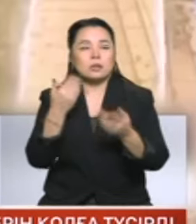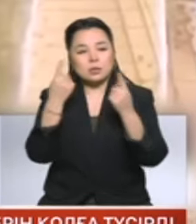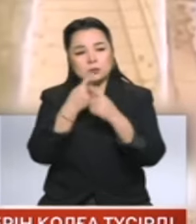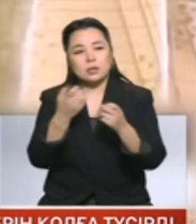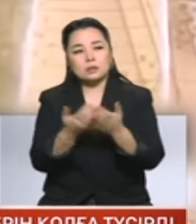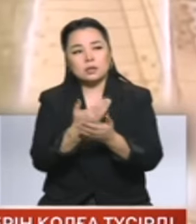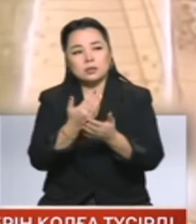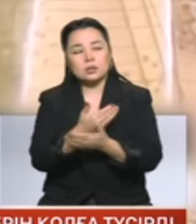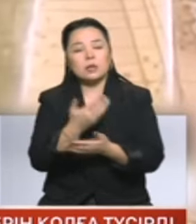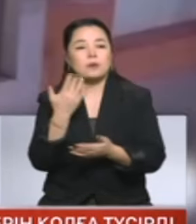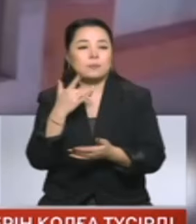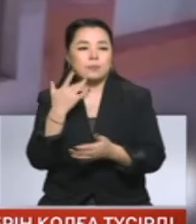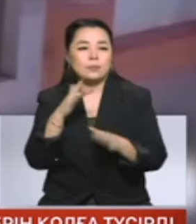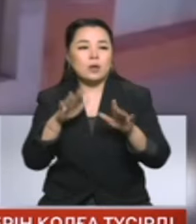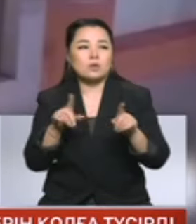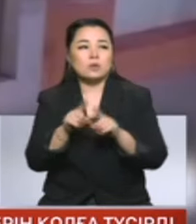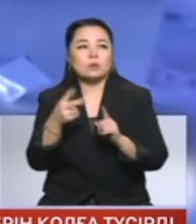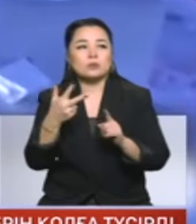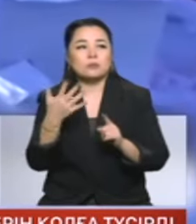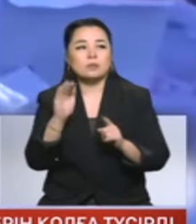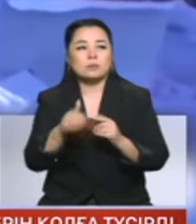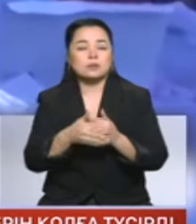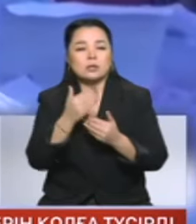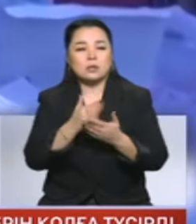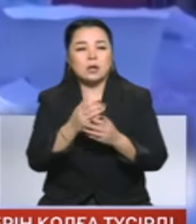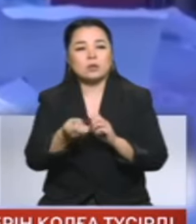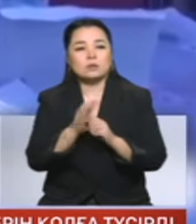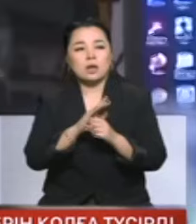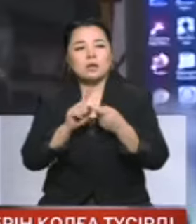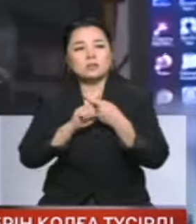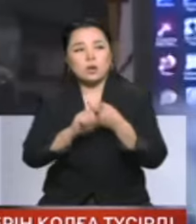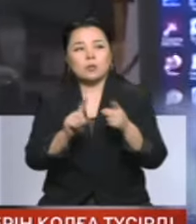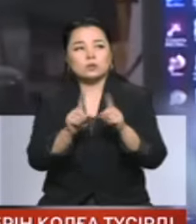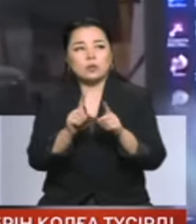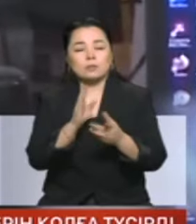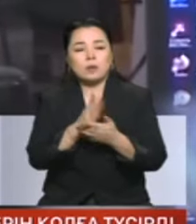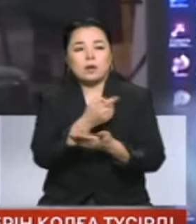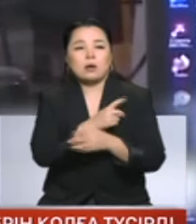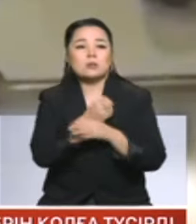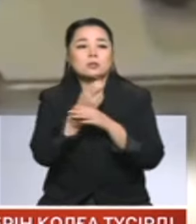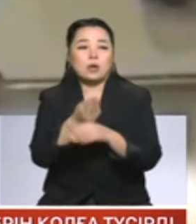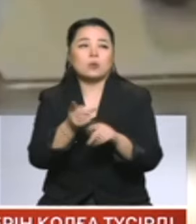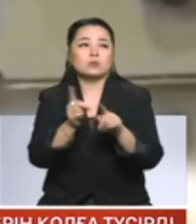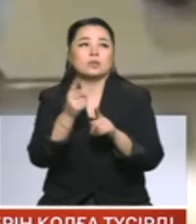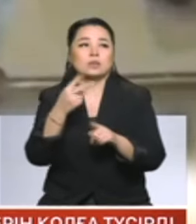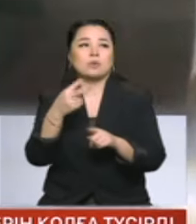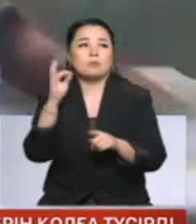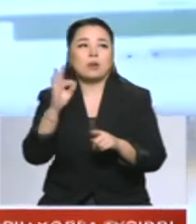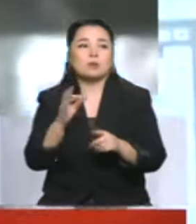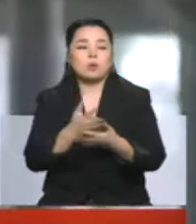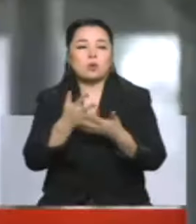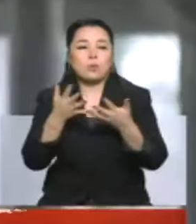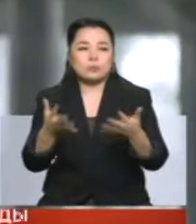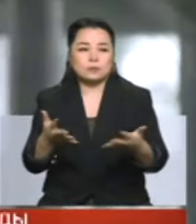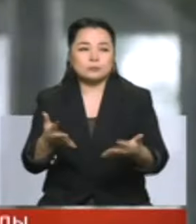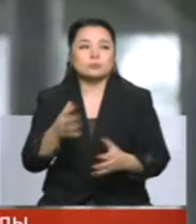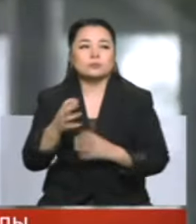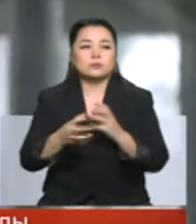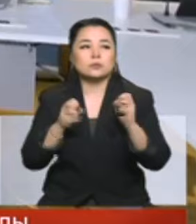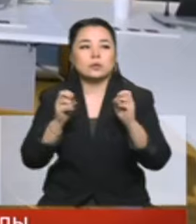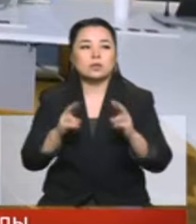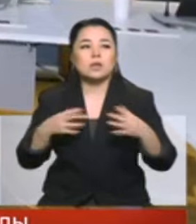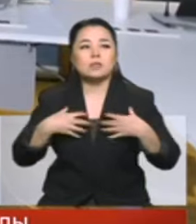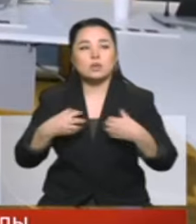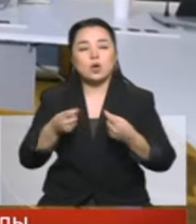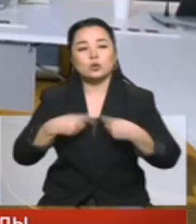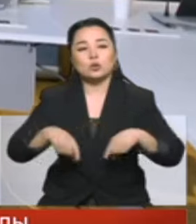сай, Құрама штаттарда 35 мың адам коронавирус жұқтырып, ауруханаға түскен. Бұл алдыңғы аптаға қарағанда 20% көп. Дүниежүзілік